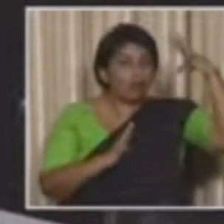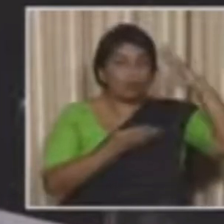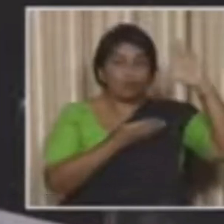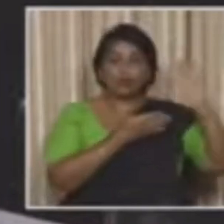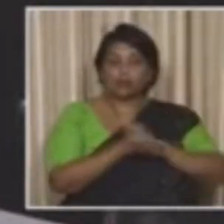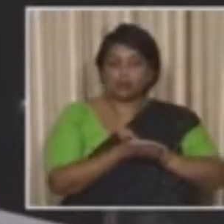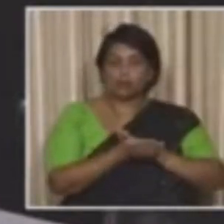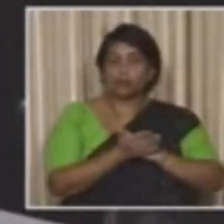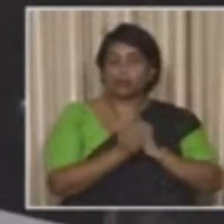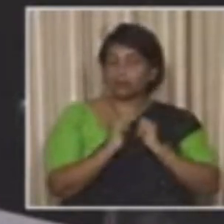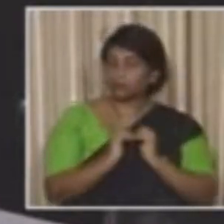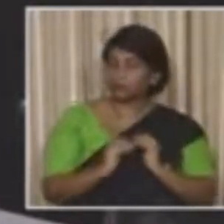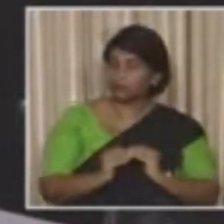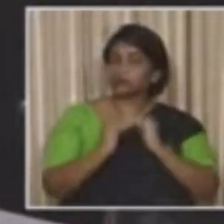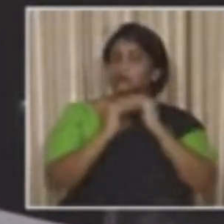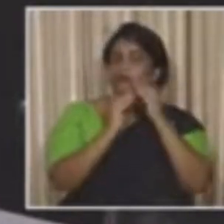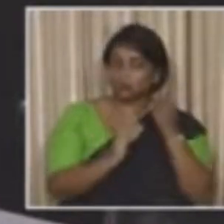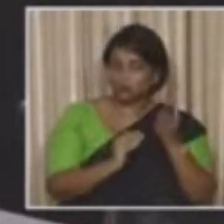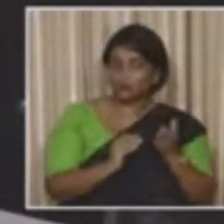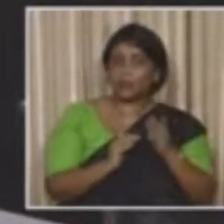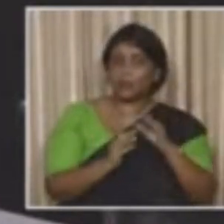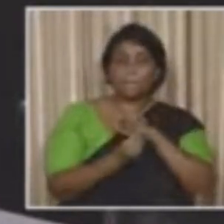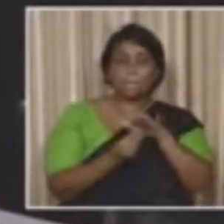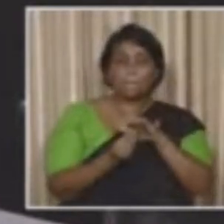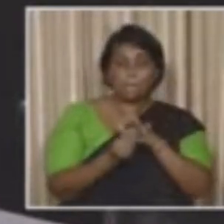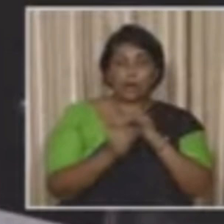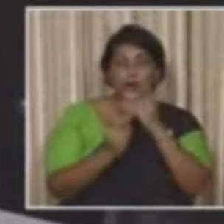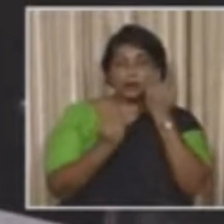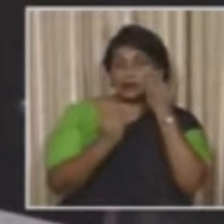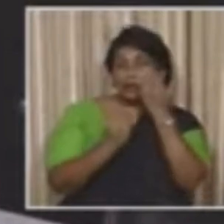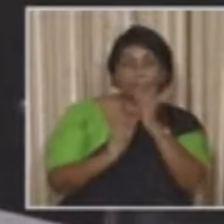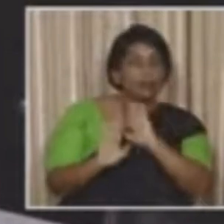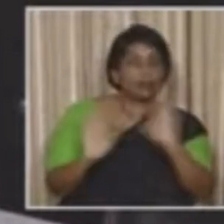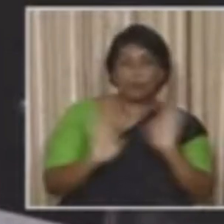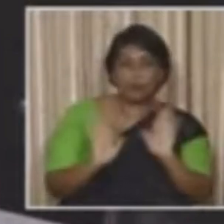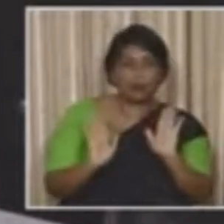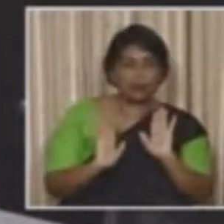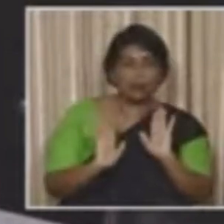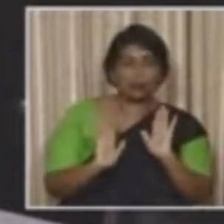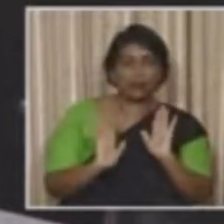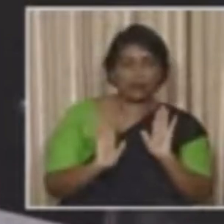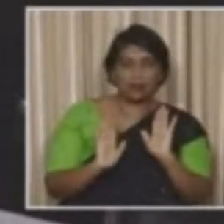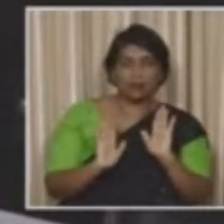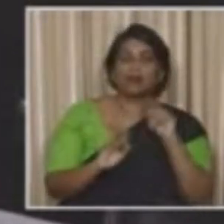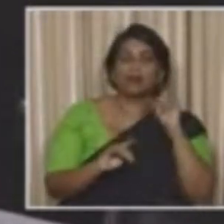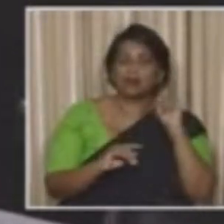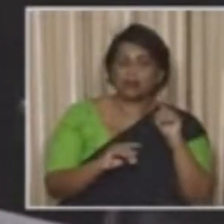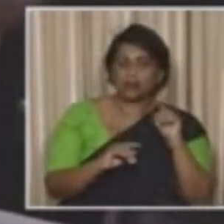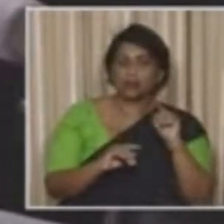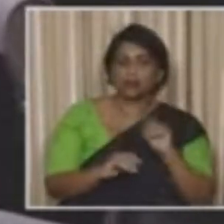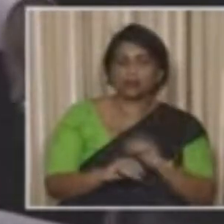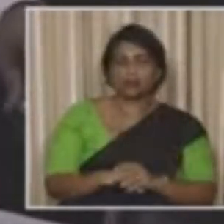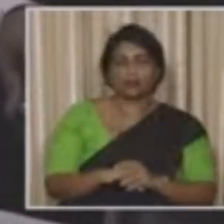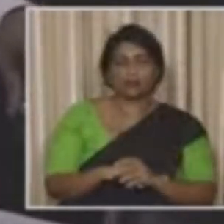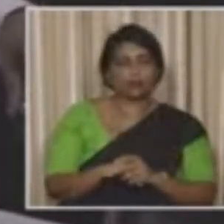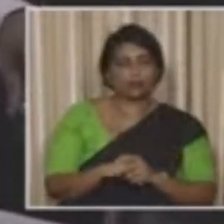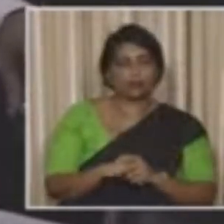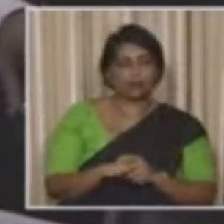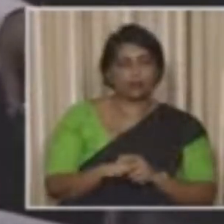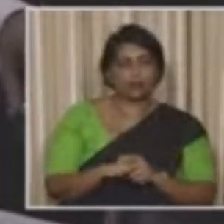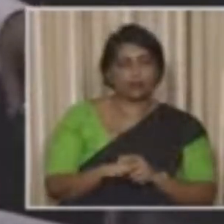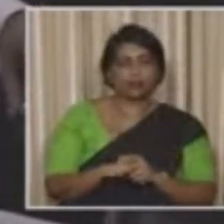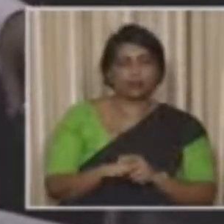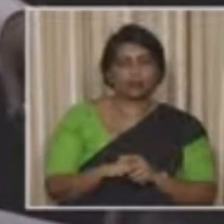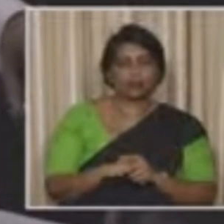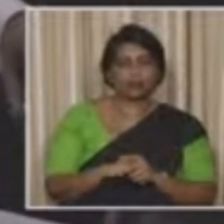බලසේ ශක්ති ක්ෂේත්‍රය වර්ධනය වීම පිළිබඳව පරිසර හැම විතරක් නෙමෙයි මේ රටේ ජනතාව බලන්නේ හරි බොහොම ඉස්සතේ උතුමාට මේට වඩා අවස්ථාව දෙන්න පුළුවන් කමක් නැහැ අවසන්